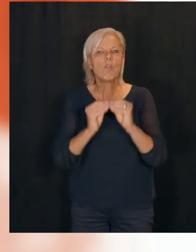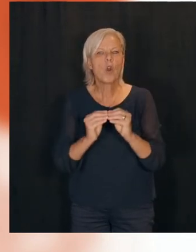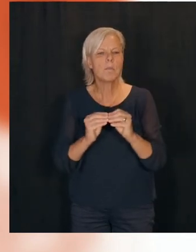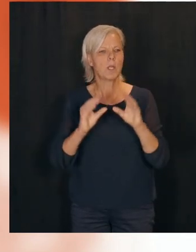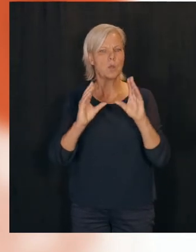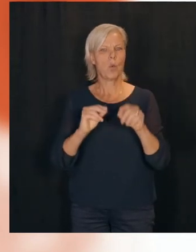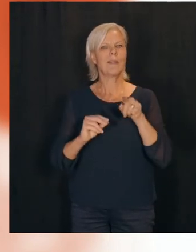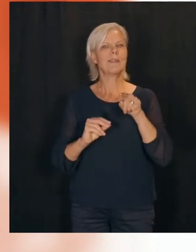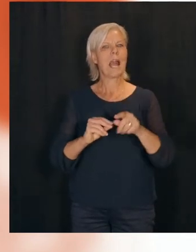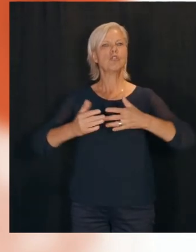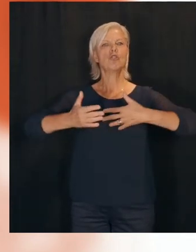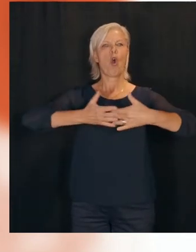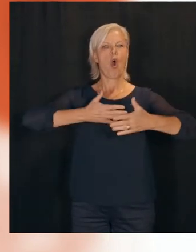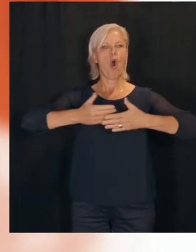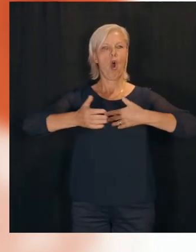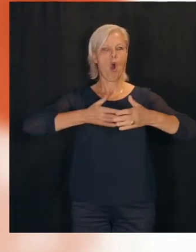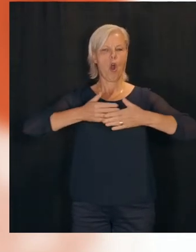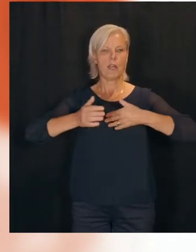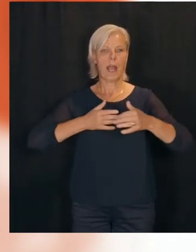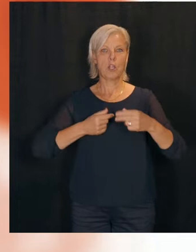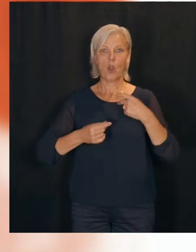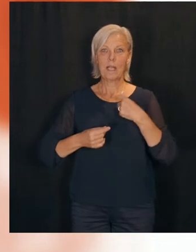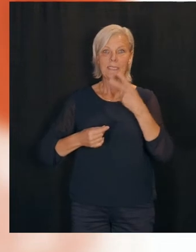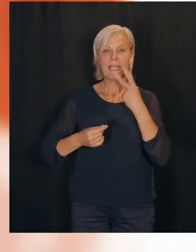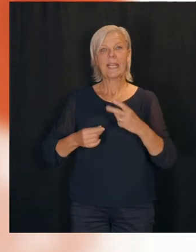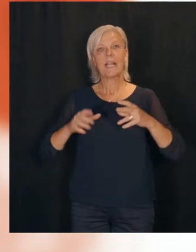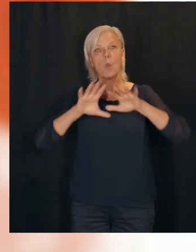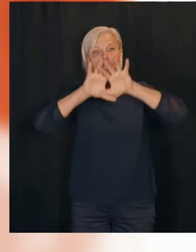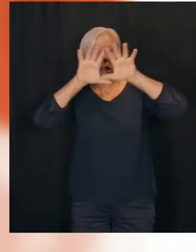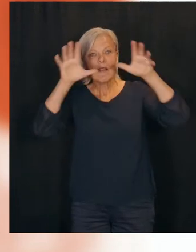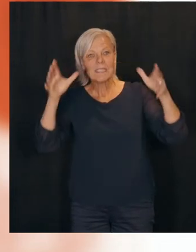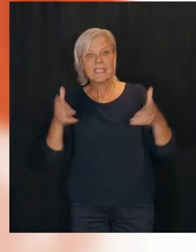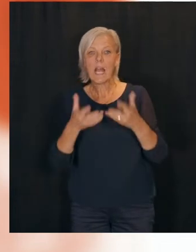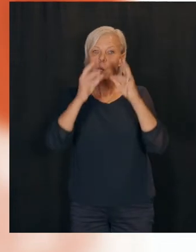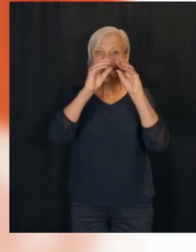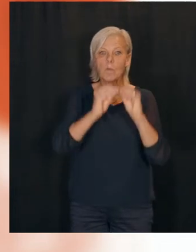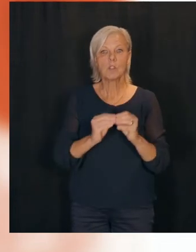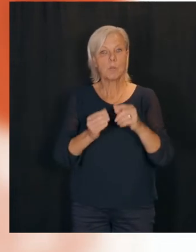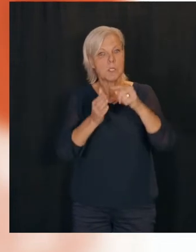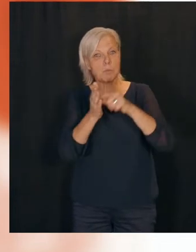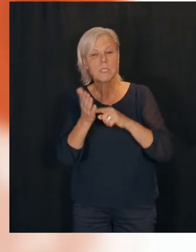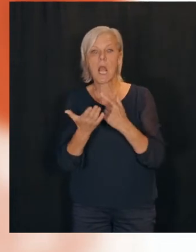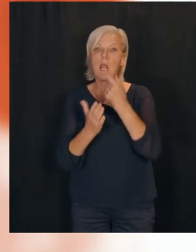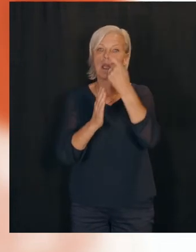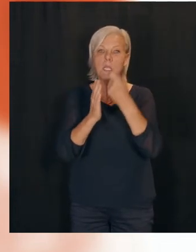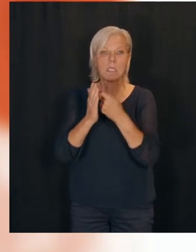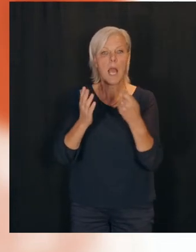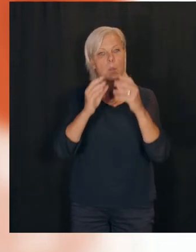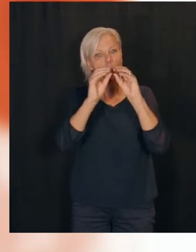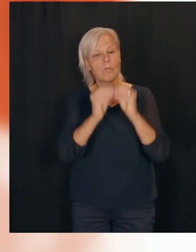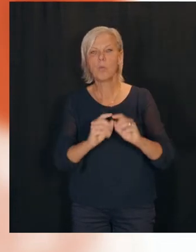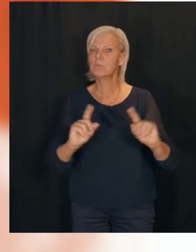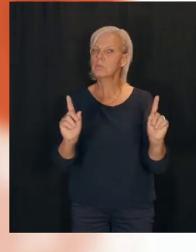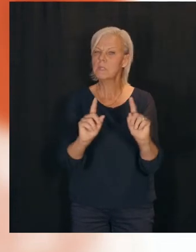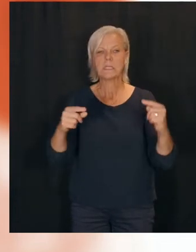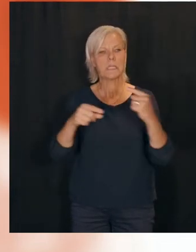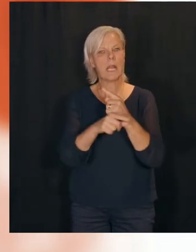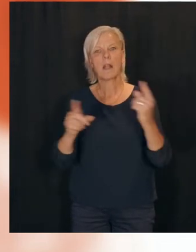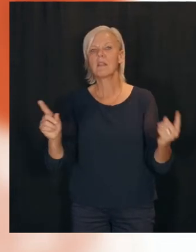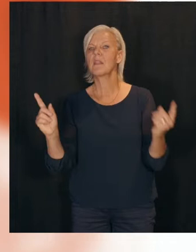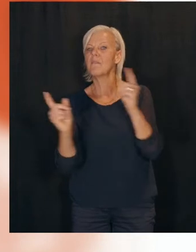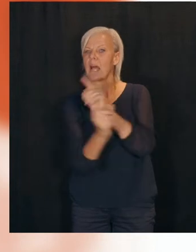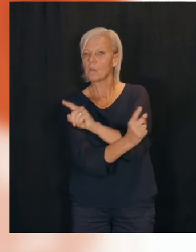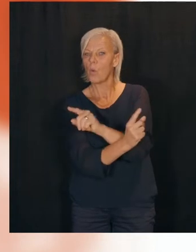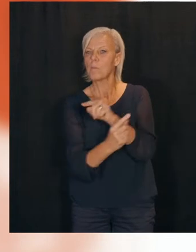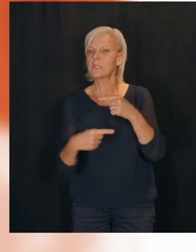görande. Jag ser inte universell utformning som en särskild sorts design. För mig tänker jag precis tvärtom. Att det handlar